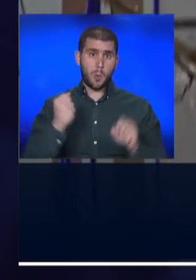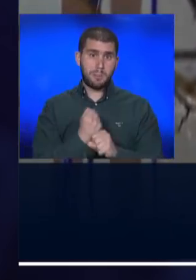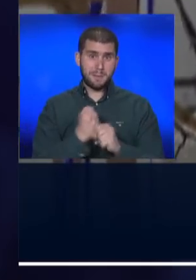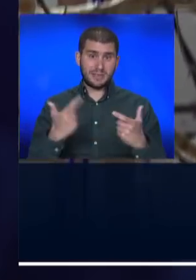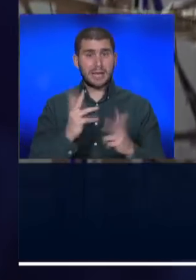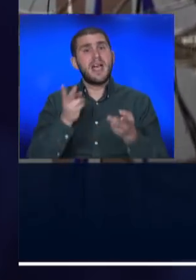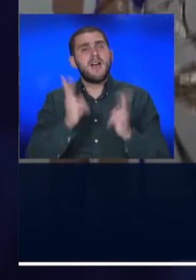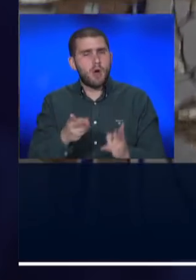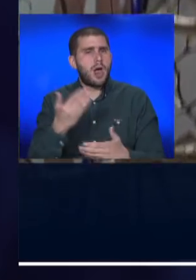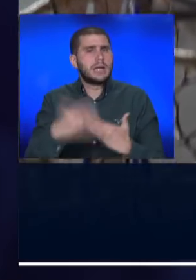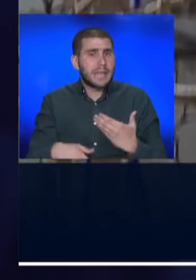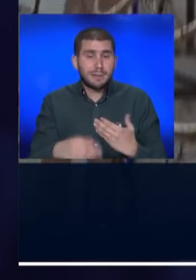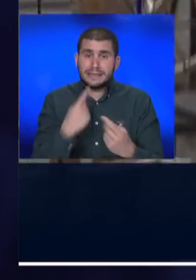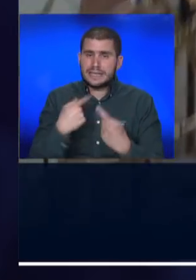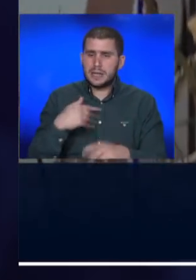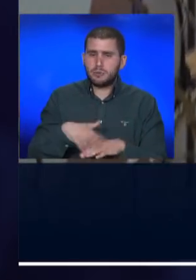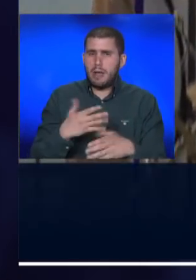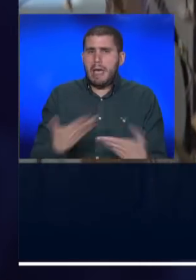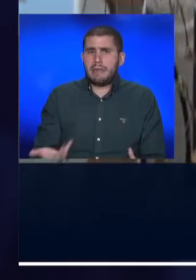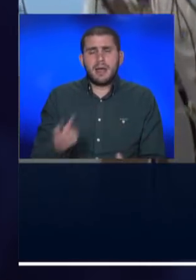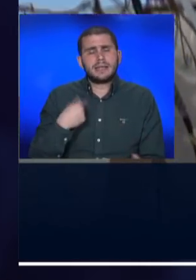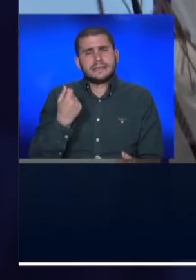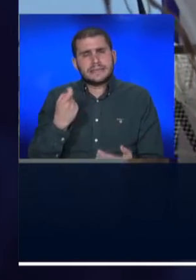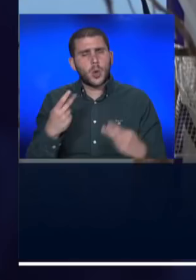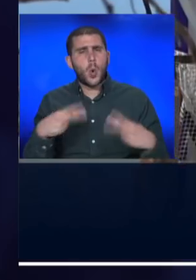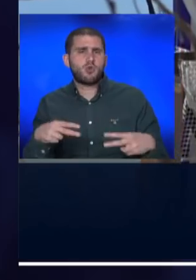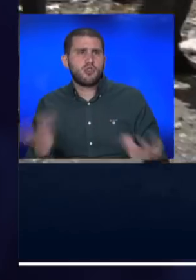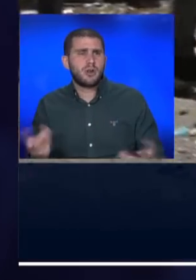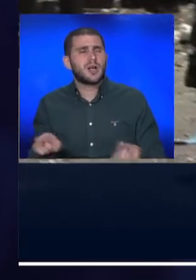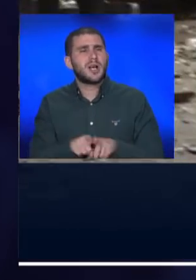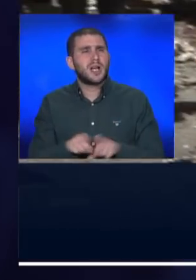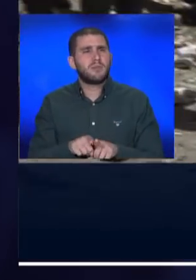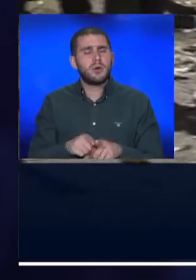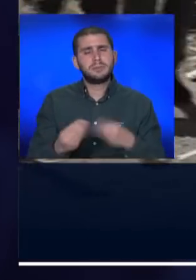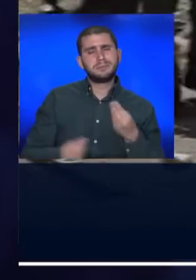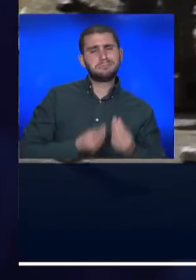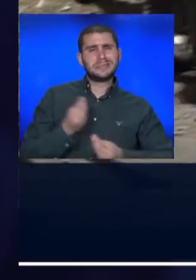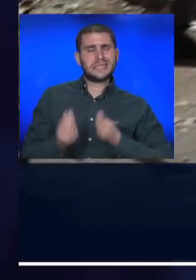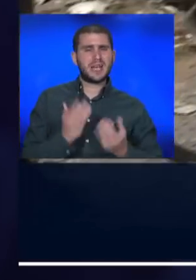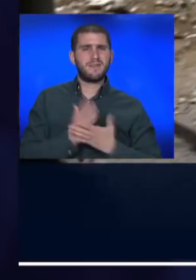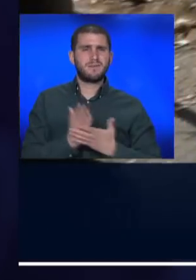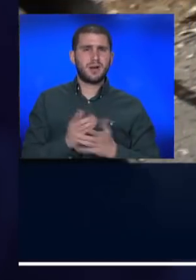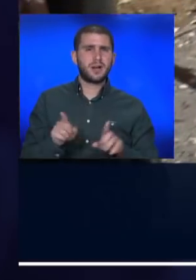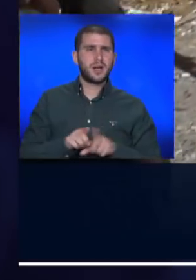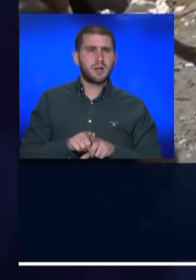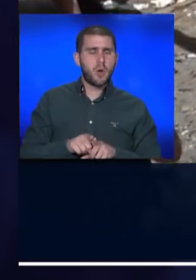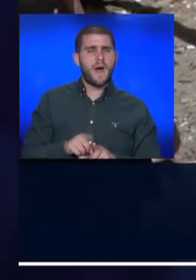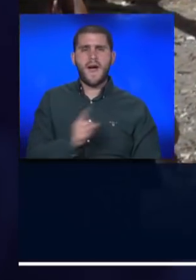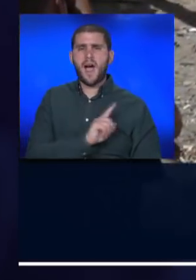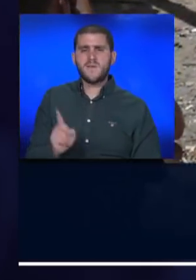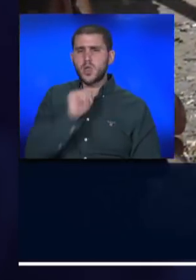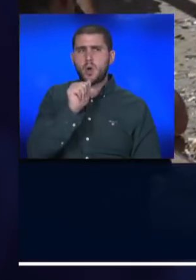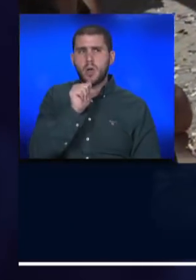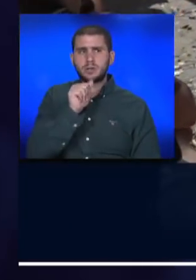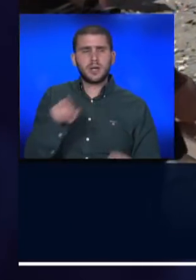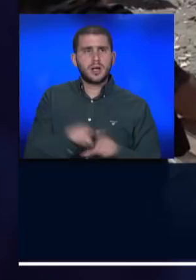הזה אני לא מרגיש שהוא מתקיים. אני קצת חושש שאנחנו משחקים באיזה משחק צ'יקן כזה, שבו אף אחד לא רוצה שיצמד אליו שהוא המליץ